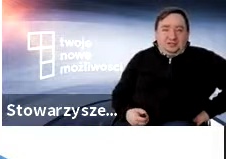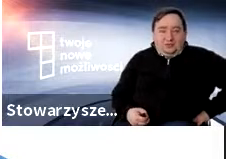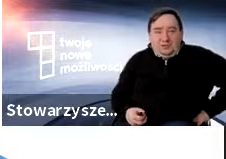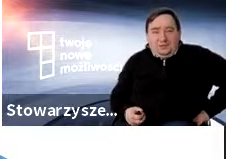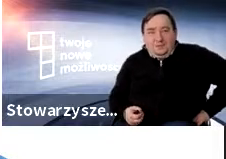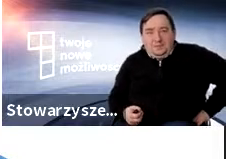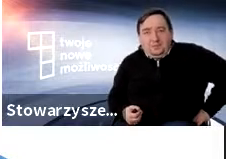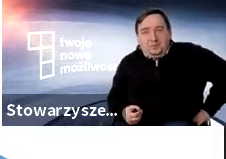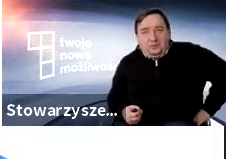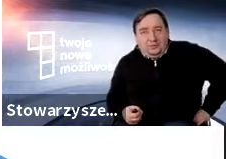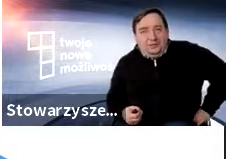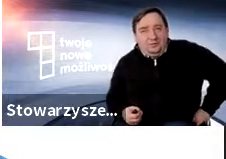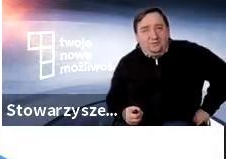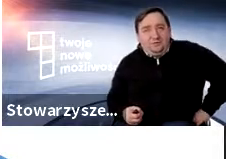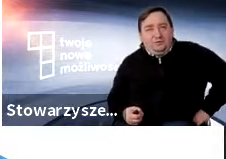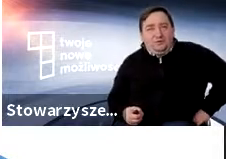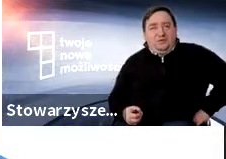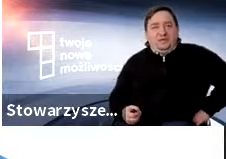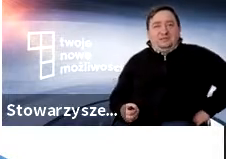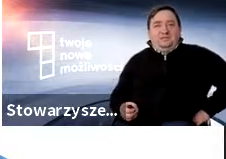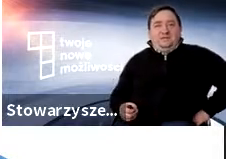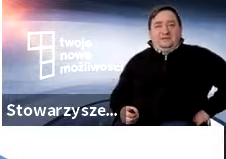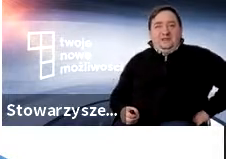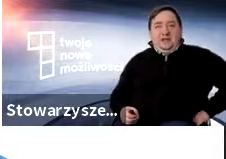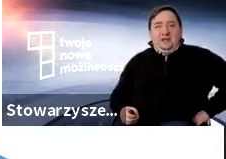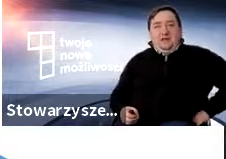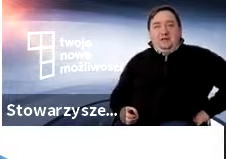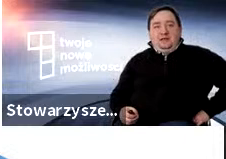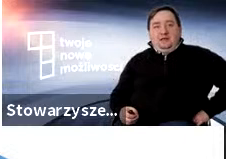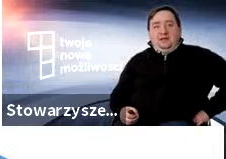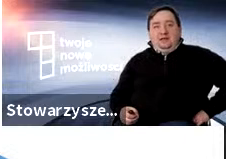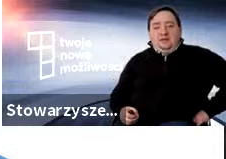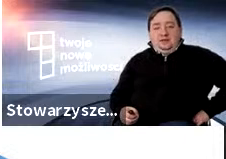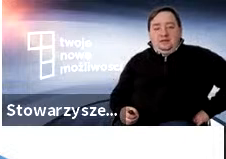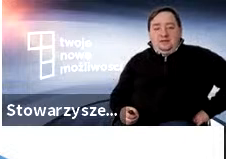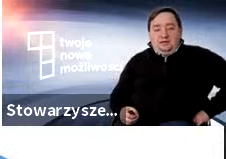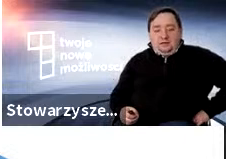te rzeczy, o których będę mówił, to nie jest